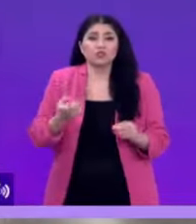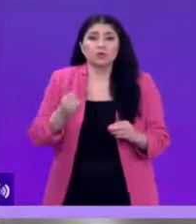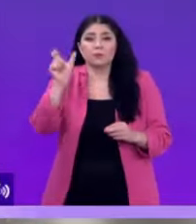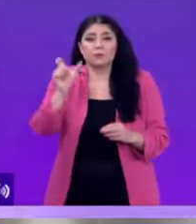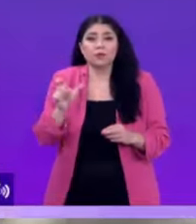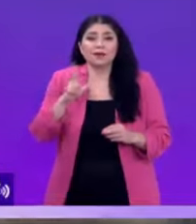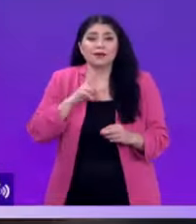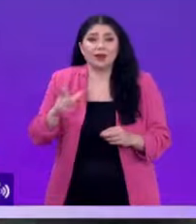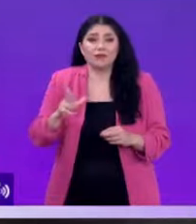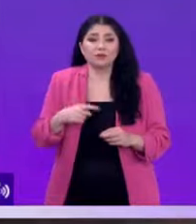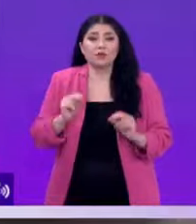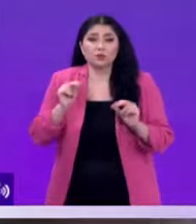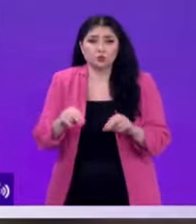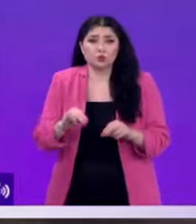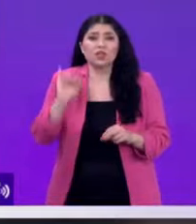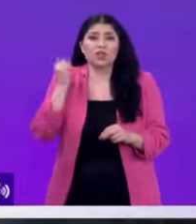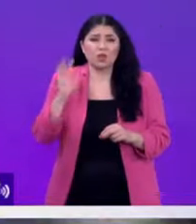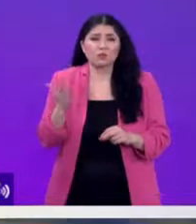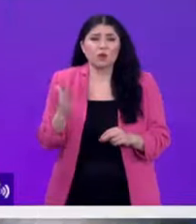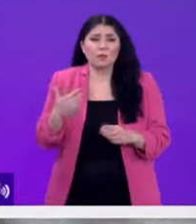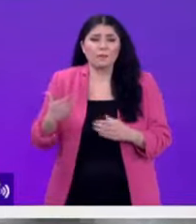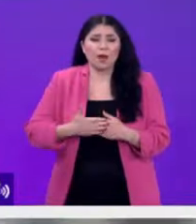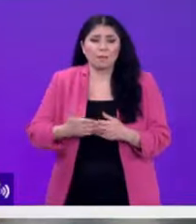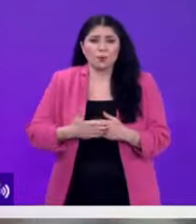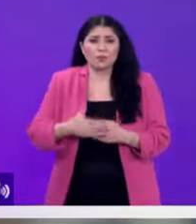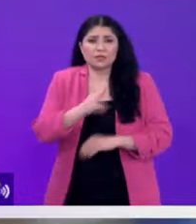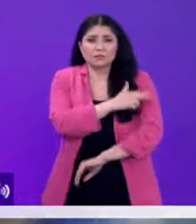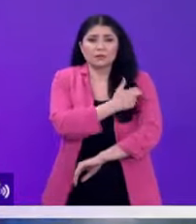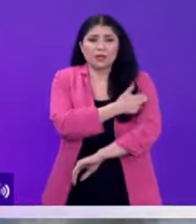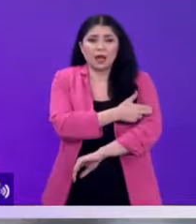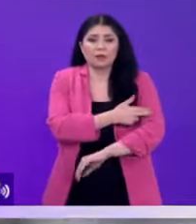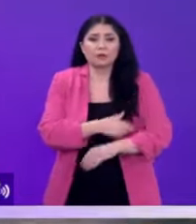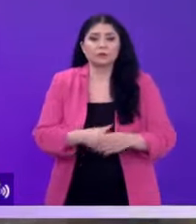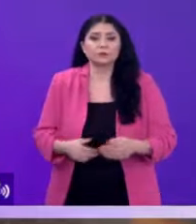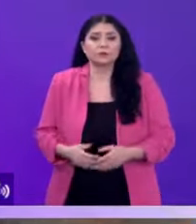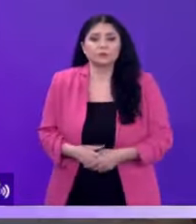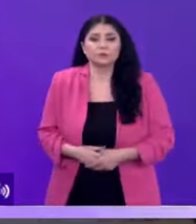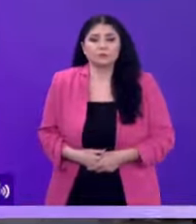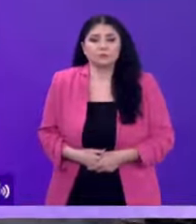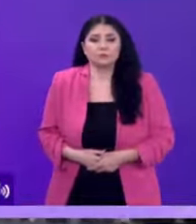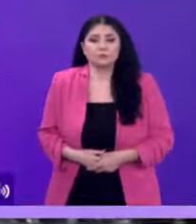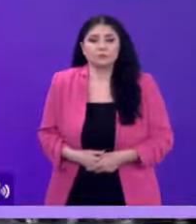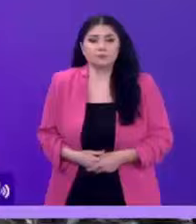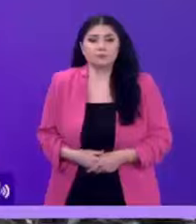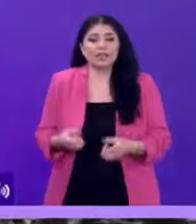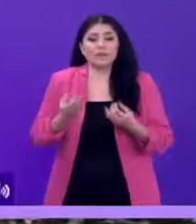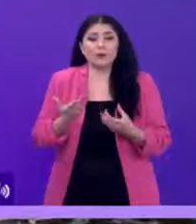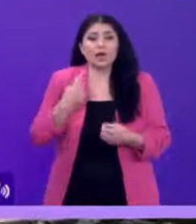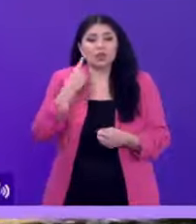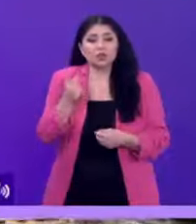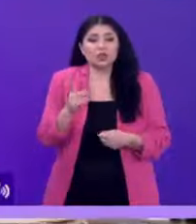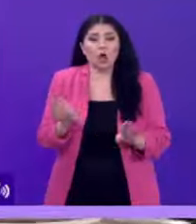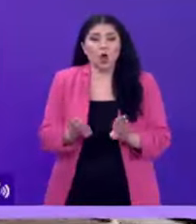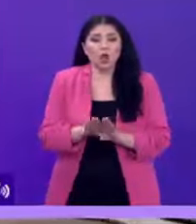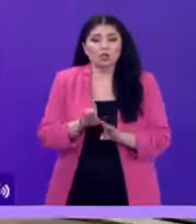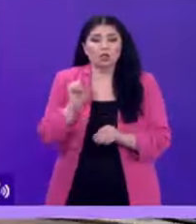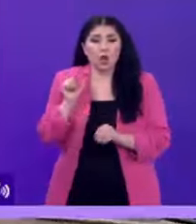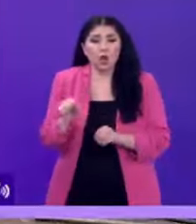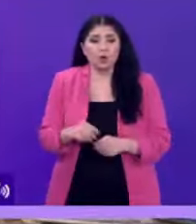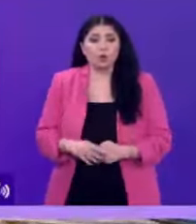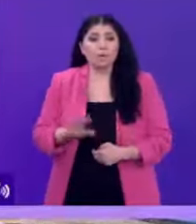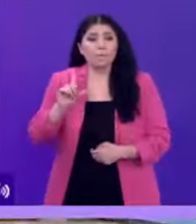duce cel mai probabil către Iași, care este cel mai apropiat centru regional. Din informațiile pe care le-ați primit de la colegii care sunt la fața locului,